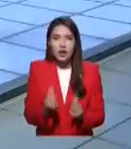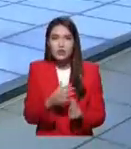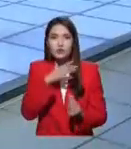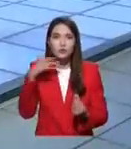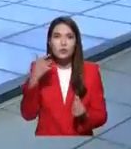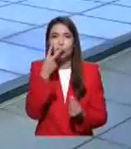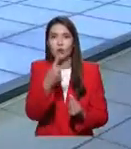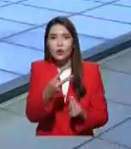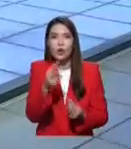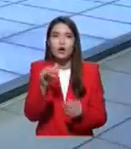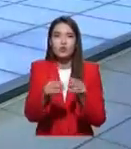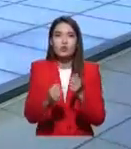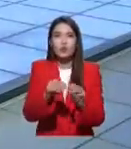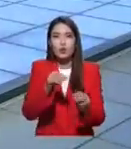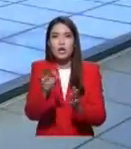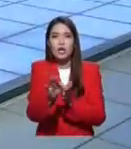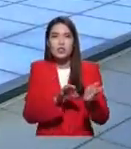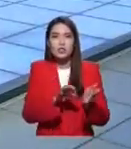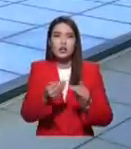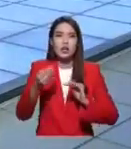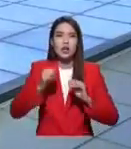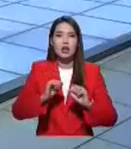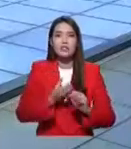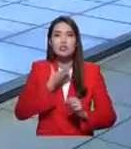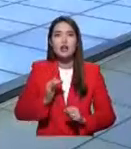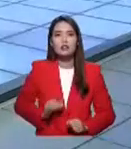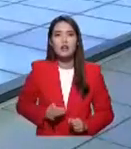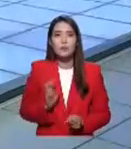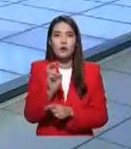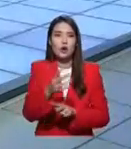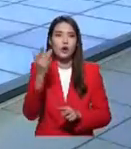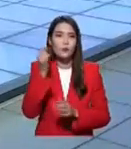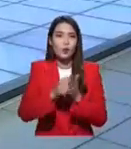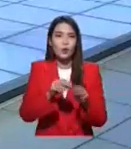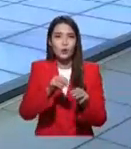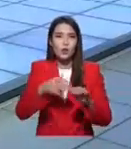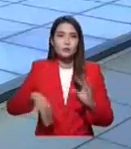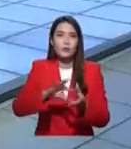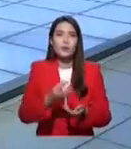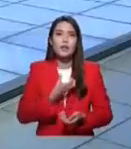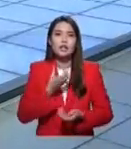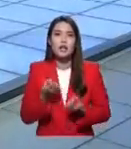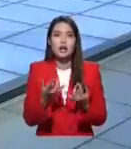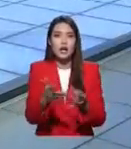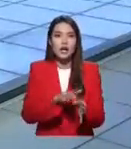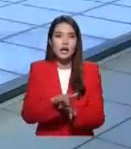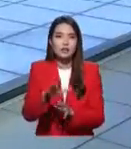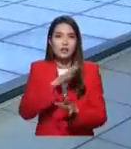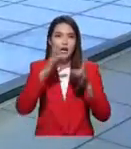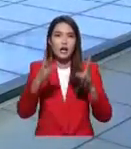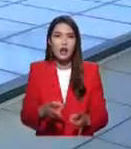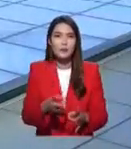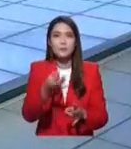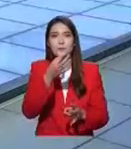үйренгендей, жүргізушілер бірден шығынды өтеу үшін сақтандыру компанияларына жүгінеді. Себебі көліктің барлығы сақтандыруға міндеттелген. Апат айтып